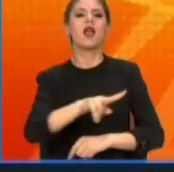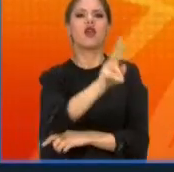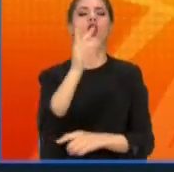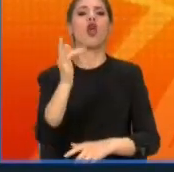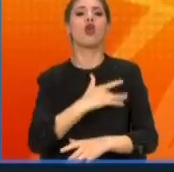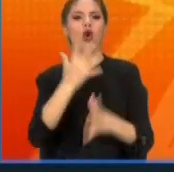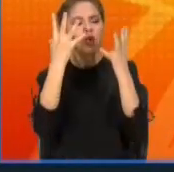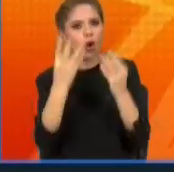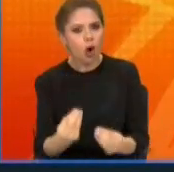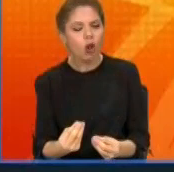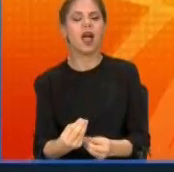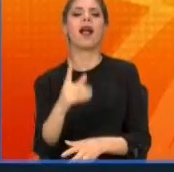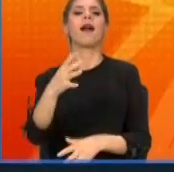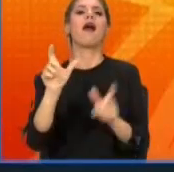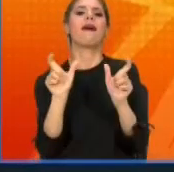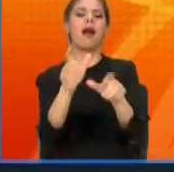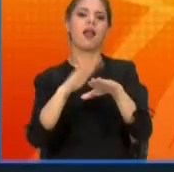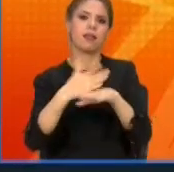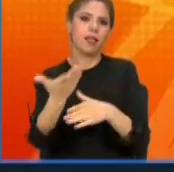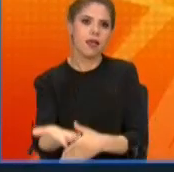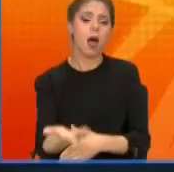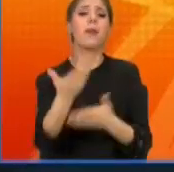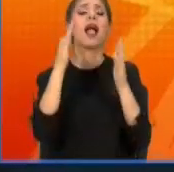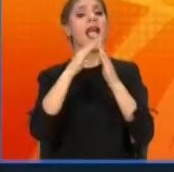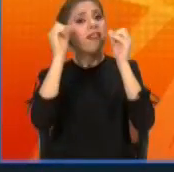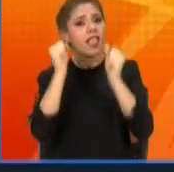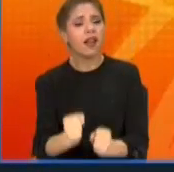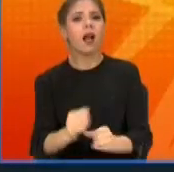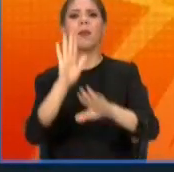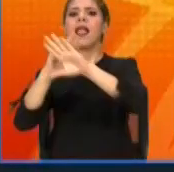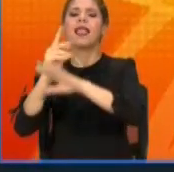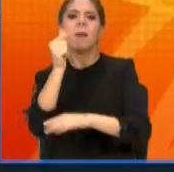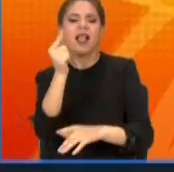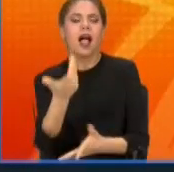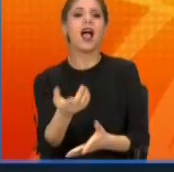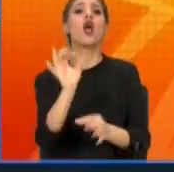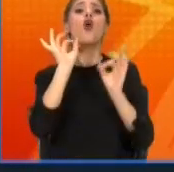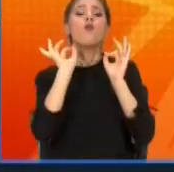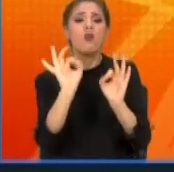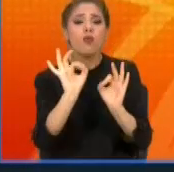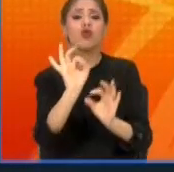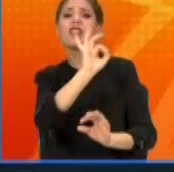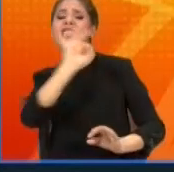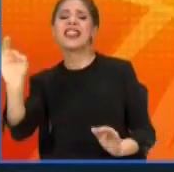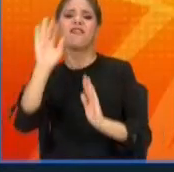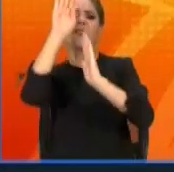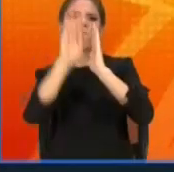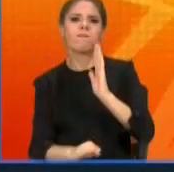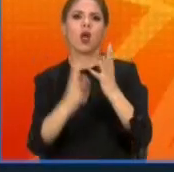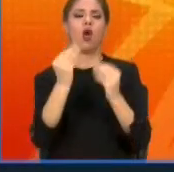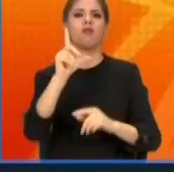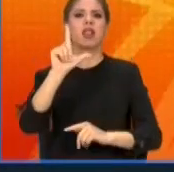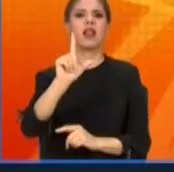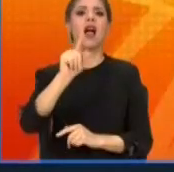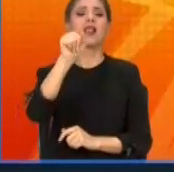yolu kendimizi gönüllü olarak karantinaya almak. Yani evde kalmak, teması en aza indirmek, eğer mümkünse sıfıra